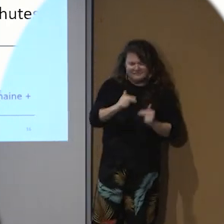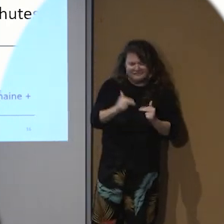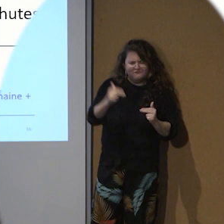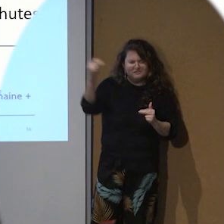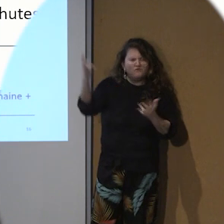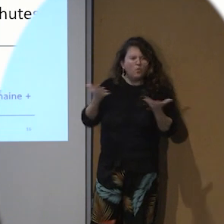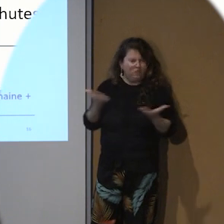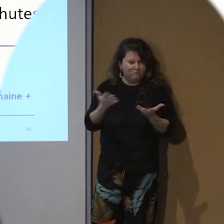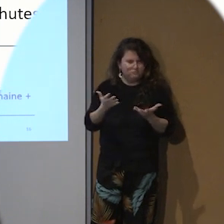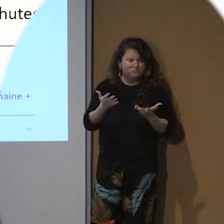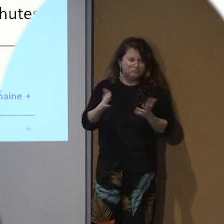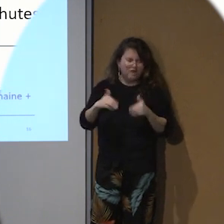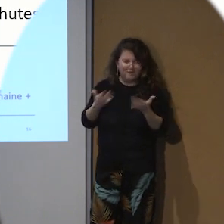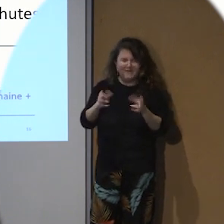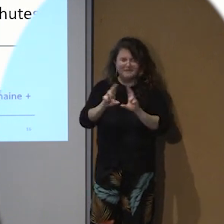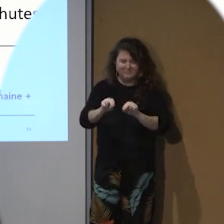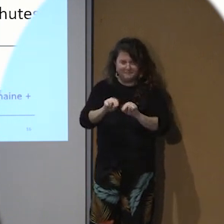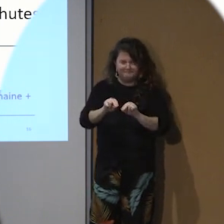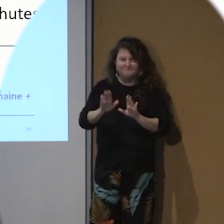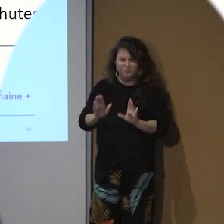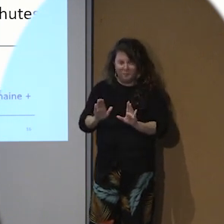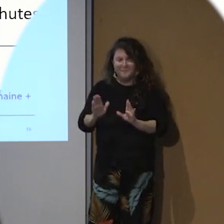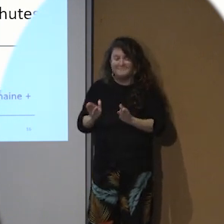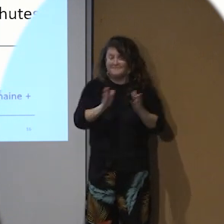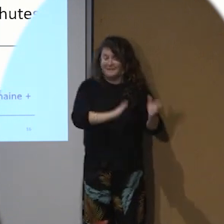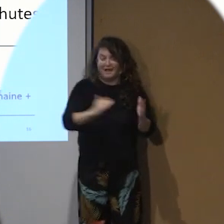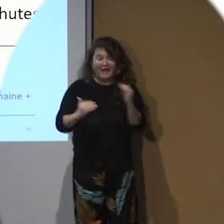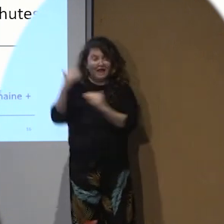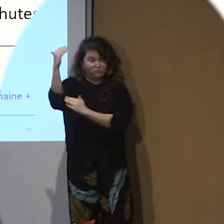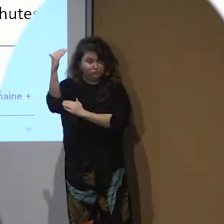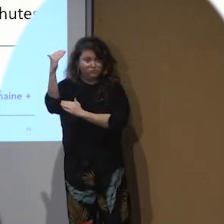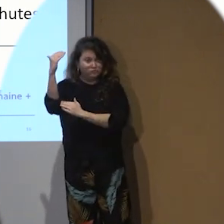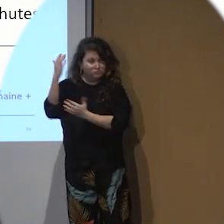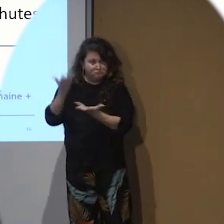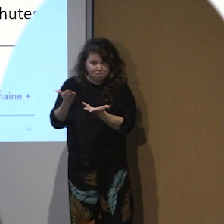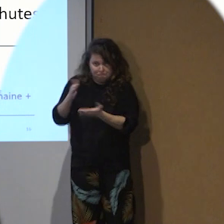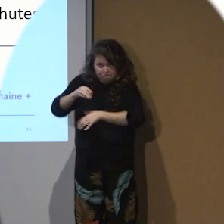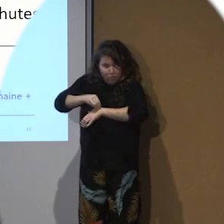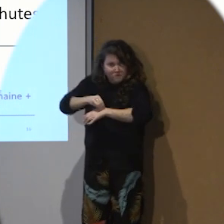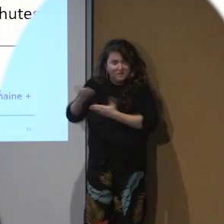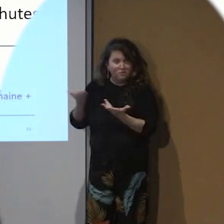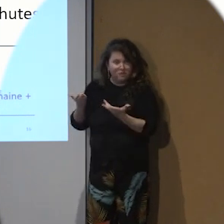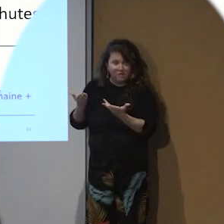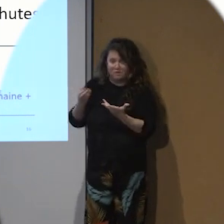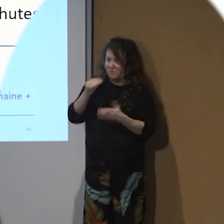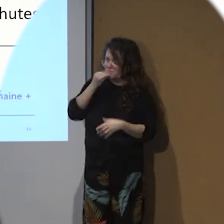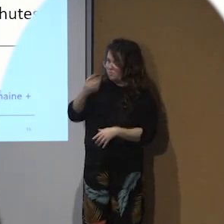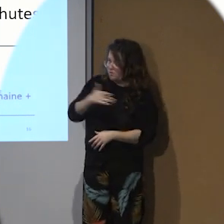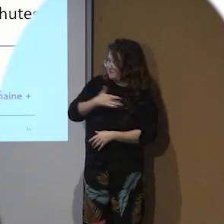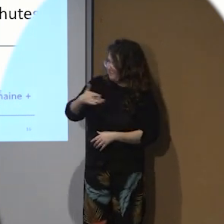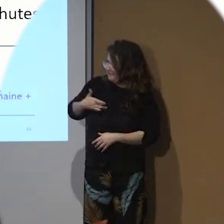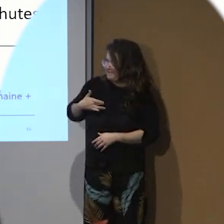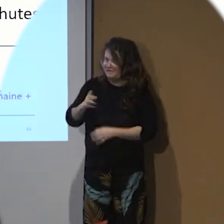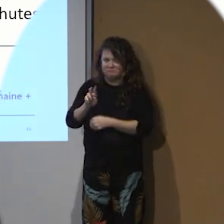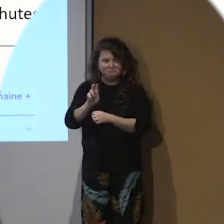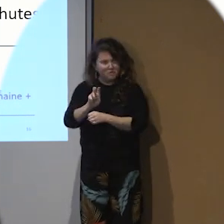Pour l'adulte, les recommandations pour le maintien de la santé, pour les bénéfices de l'activité sur la